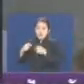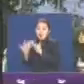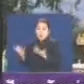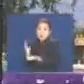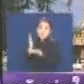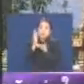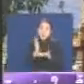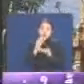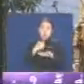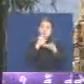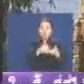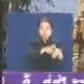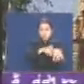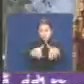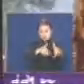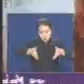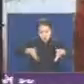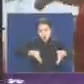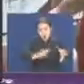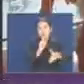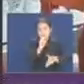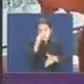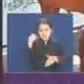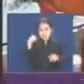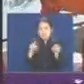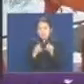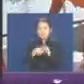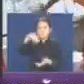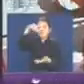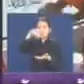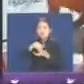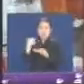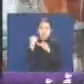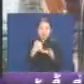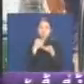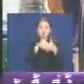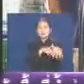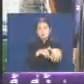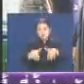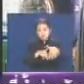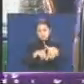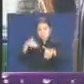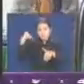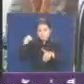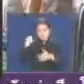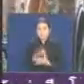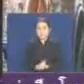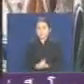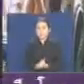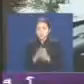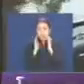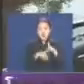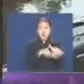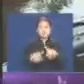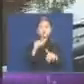คคีและวัดคลองหนึ่งซึ่งทั้งสองแห่งได้กลายเป็นศูนย์กลางในการช่วยเหลือชาวบ้านที่ยังอยู่ในพื้นที่กว่า500คน